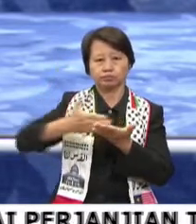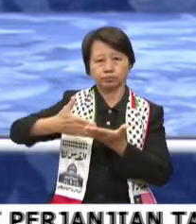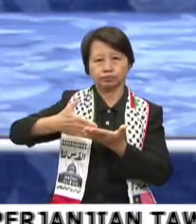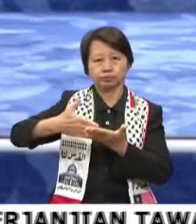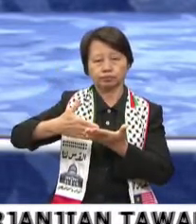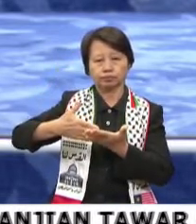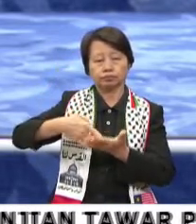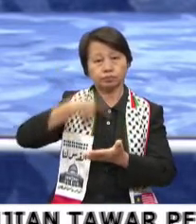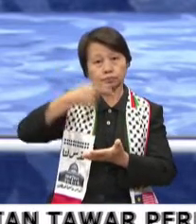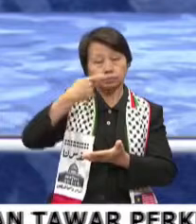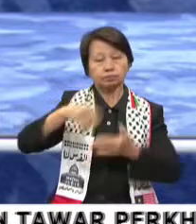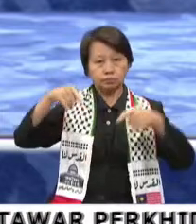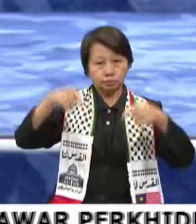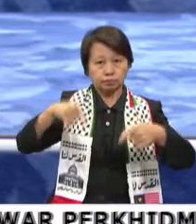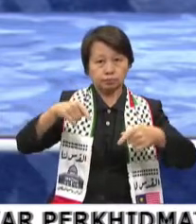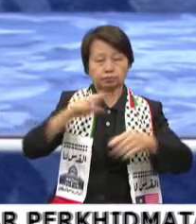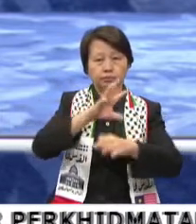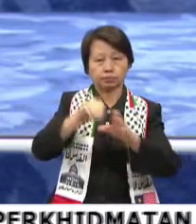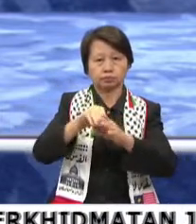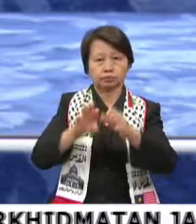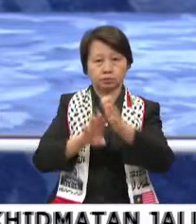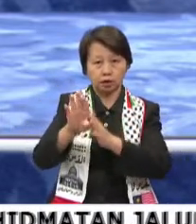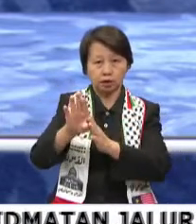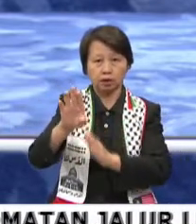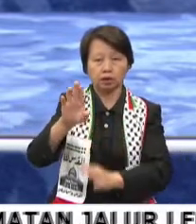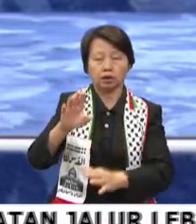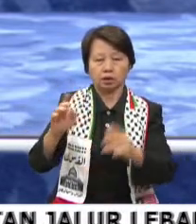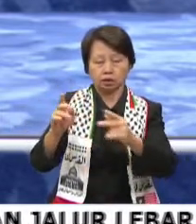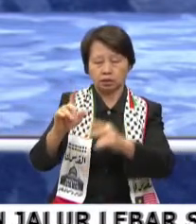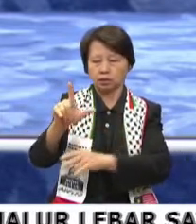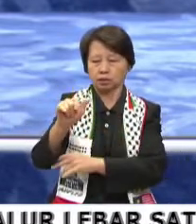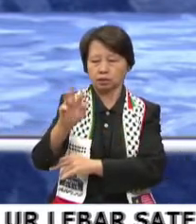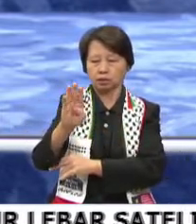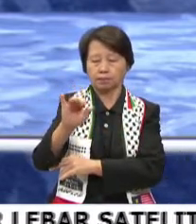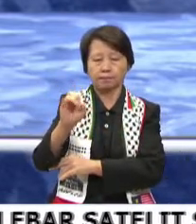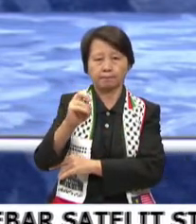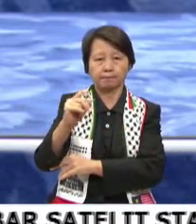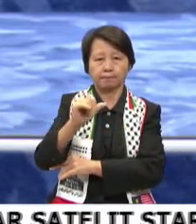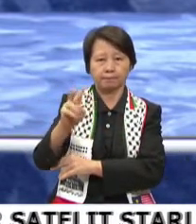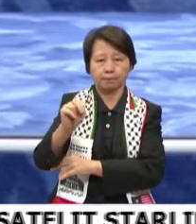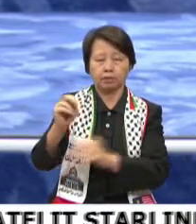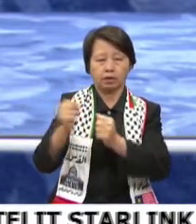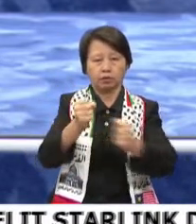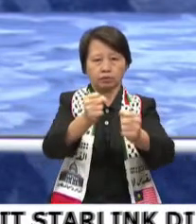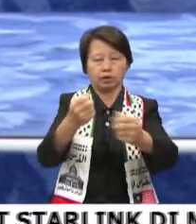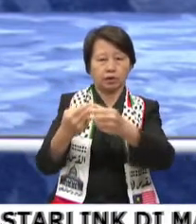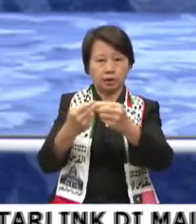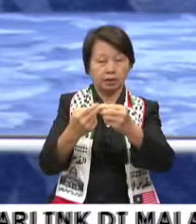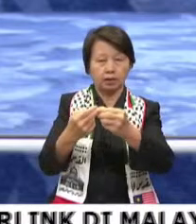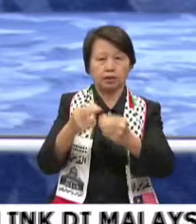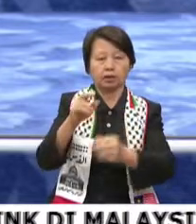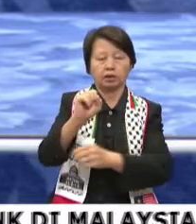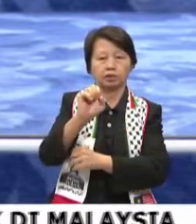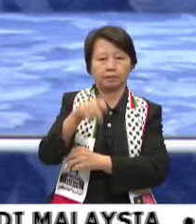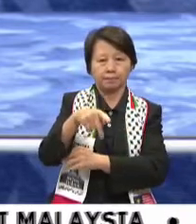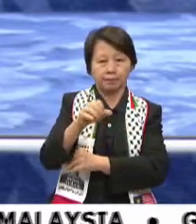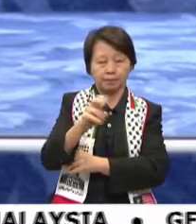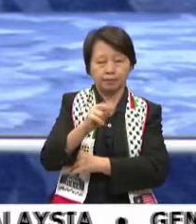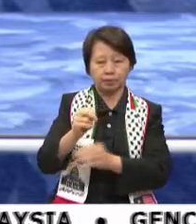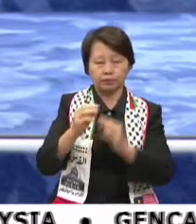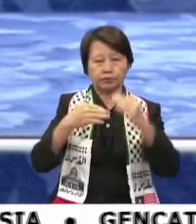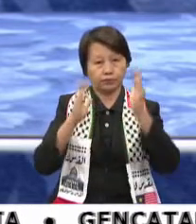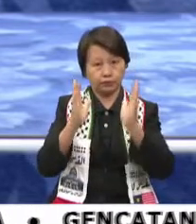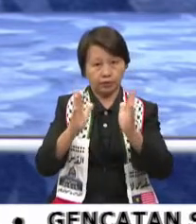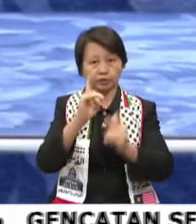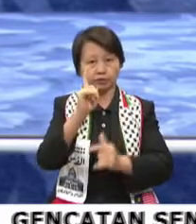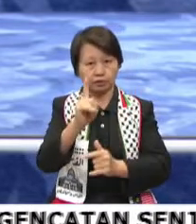tekan di sini termasuk pembangunan lembangan sungai bersepadu sungai Kelantan fasa du dan rancangan